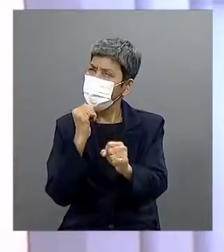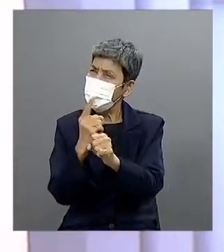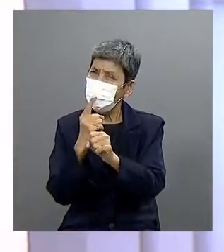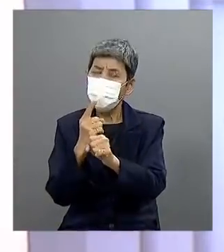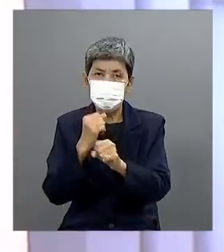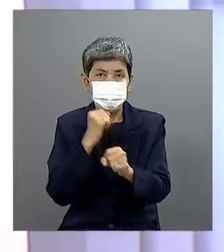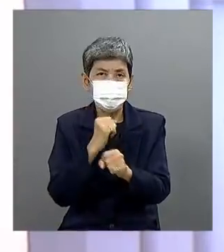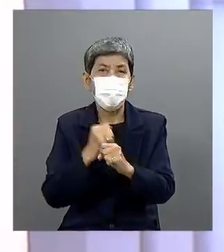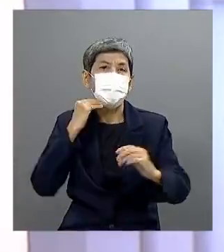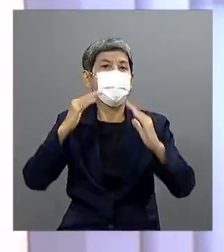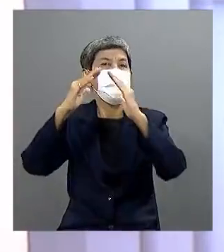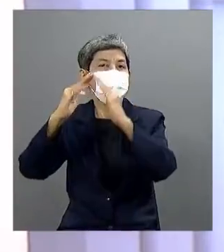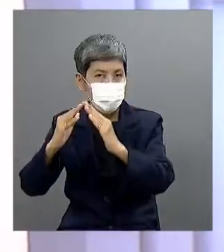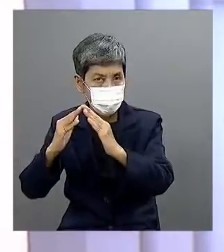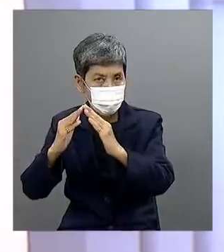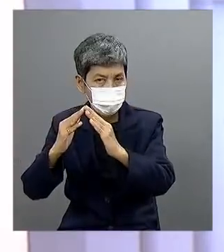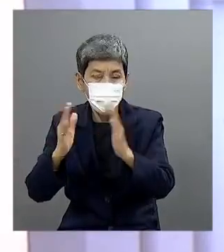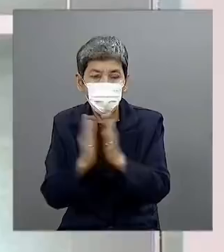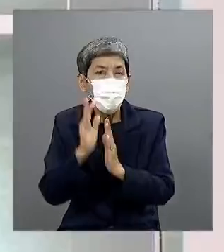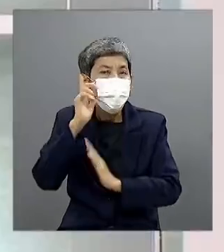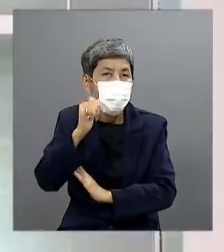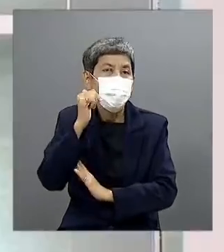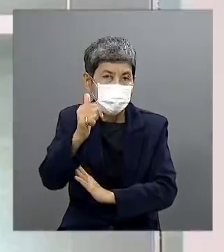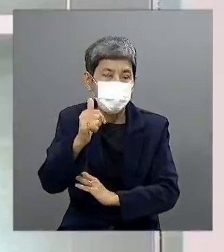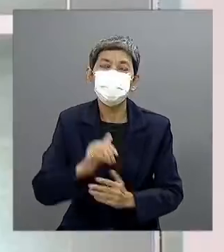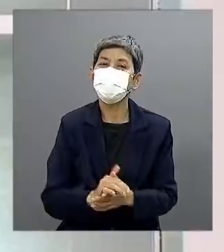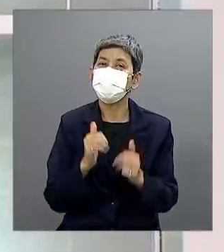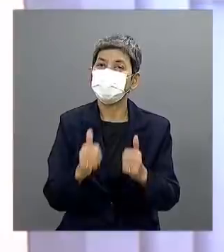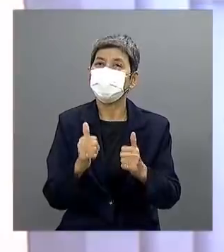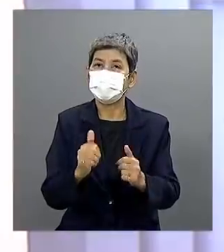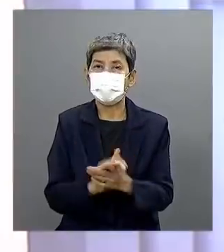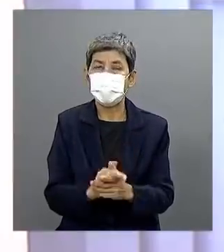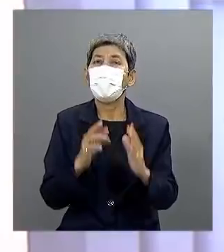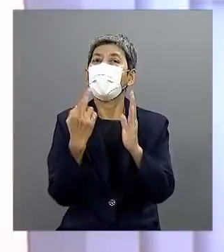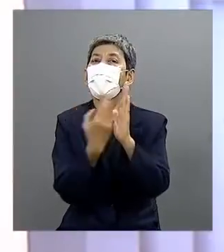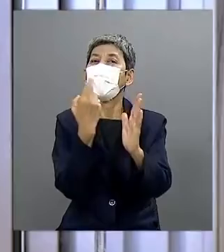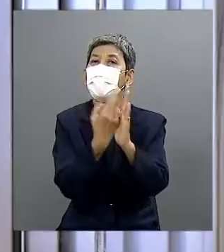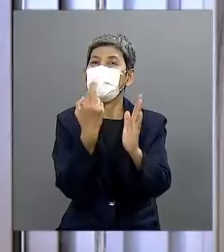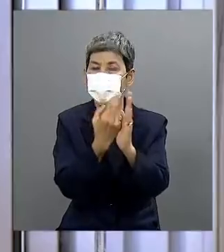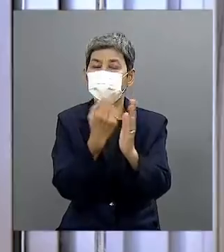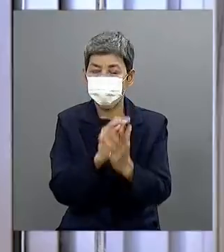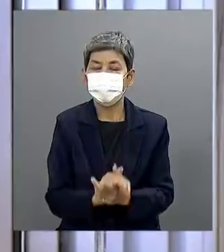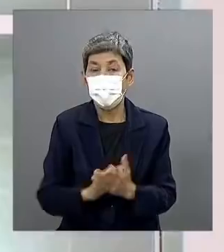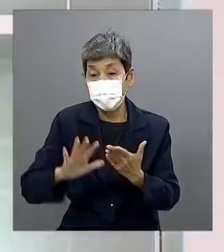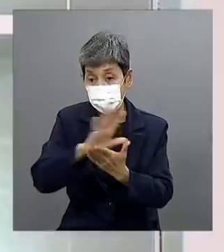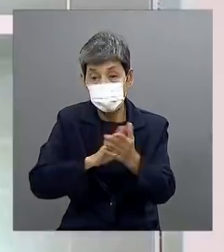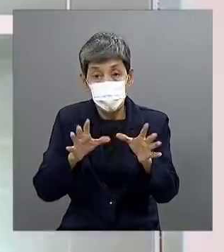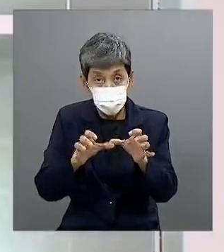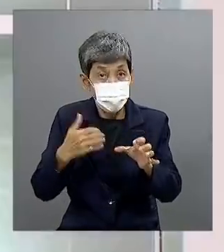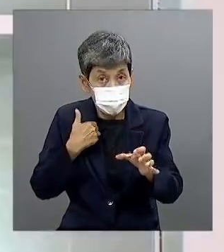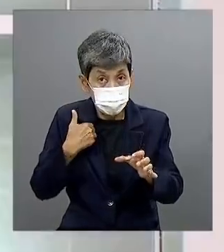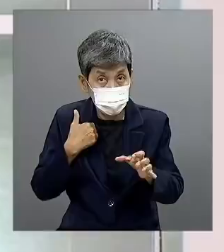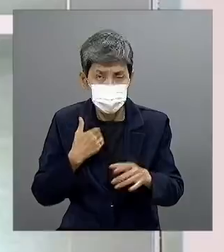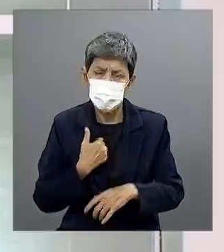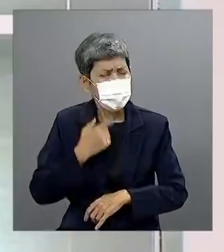หลังใหม ่ อ ยู่กับคุณแม่เรียบร้อยแล้วนะคะ ดีมาก อยู่ที่จังหวัดราชบุรีถ้าจำไม่ผิด คือต่างประเทศเขามีปูนาไหมพี่อุเป้ ไม่แน่ใจแต่